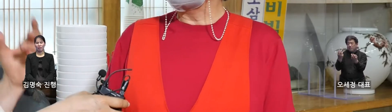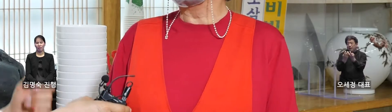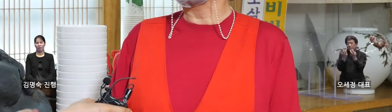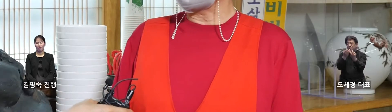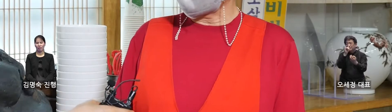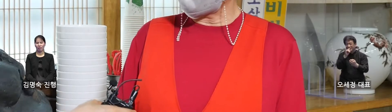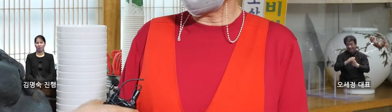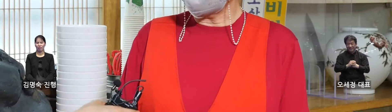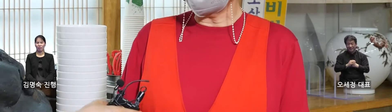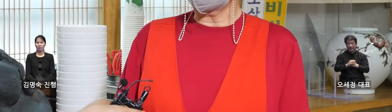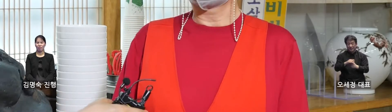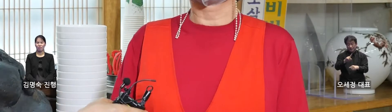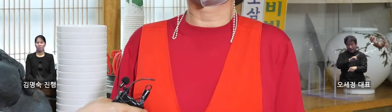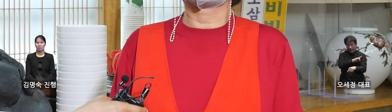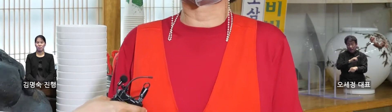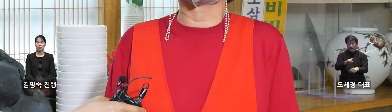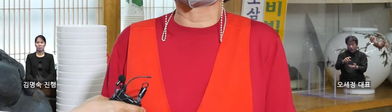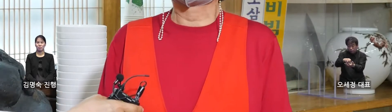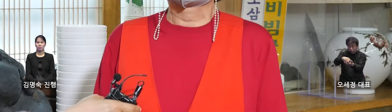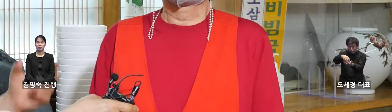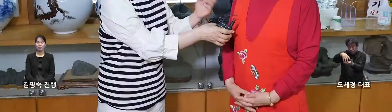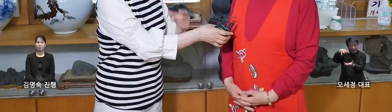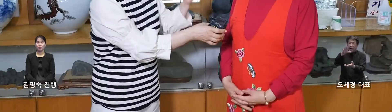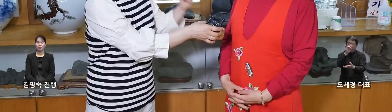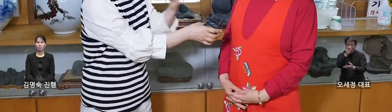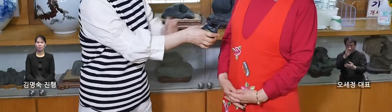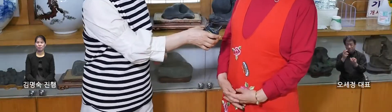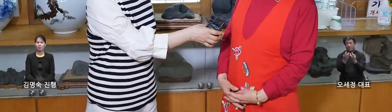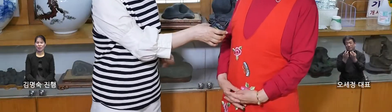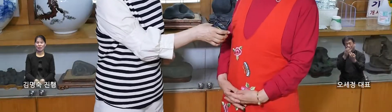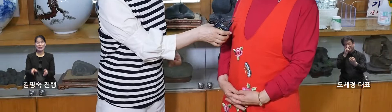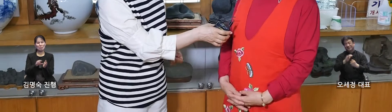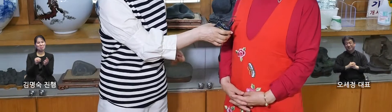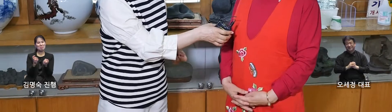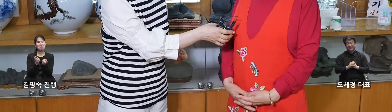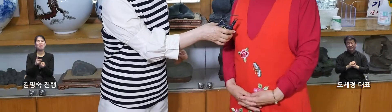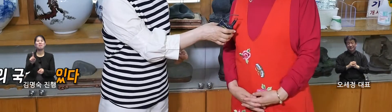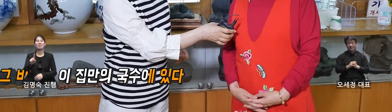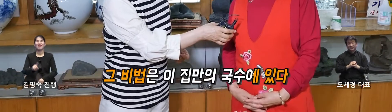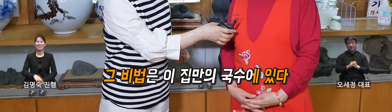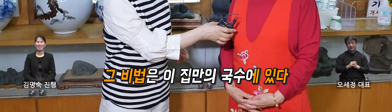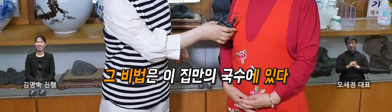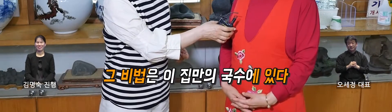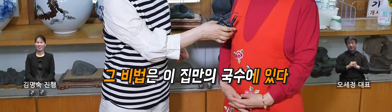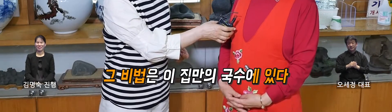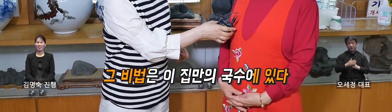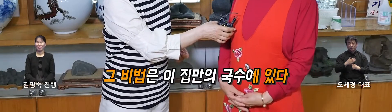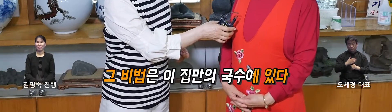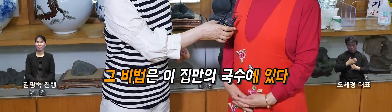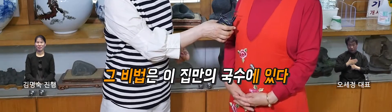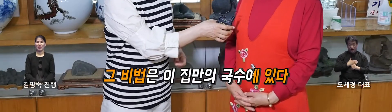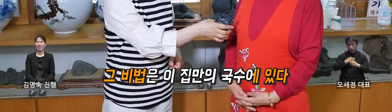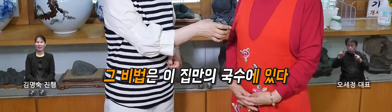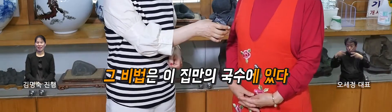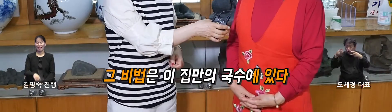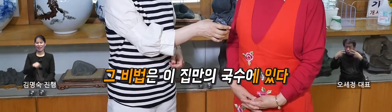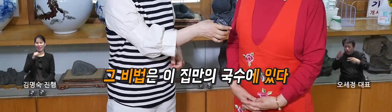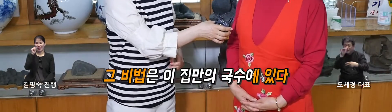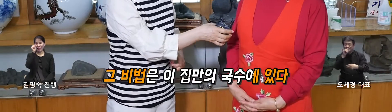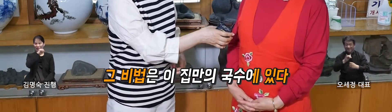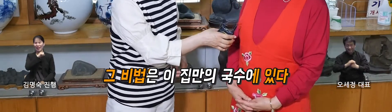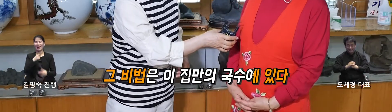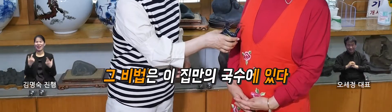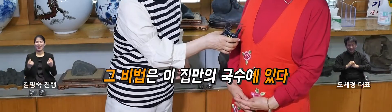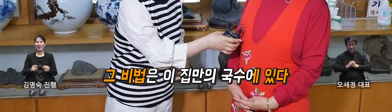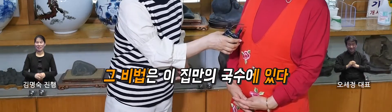잘 불지 않고. 네. 그 비법은 어디 있는 거예요? 아, 뭐 저희 뭐 국수에 있습니다.